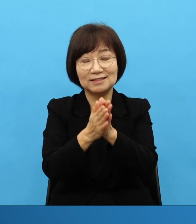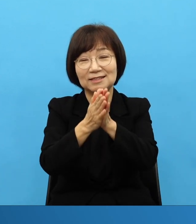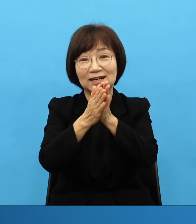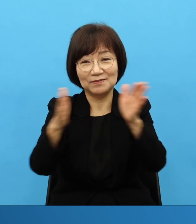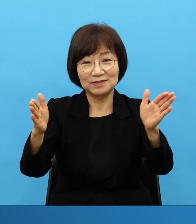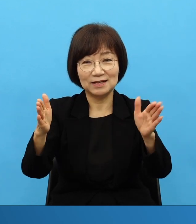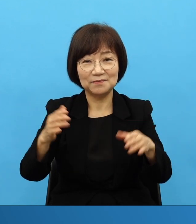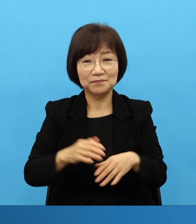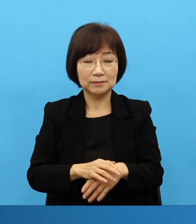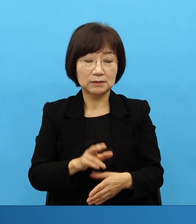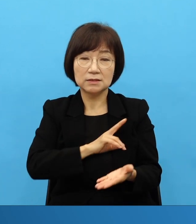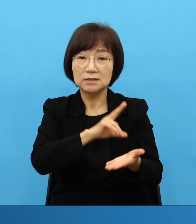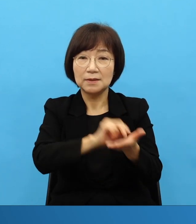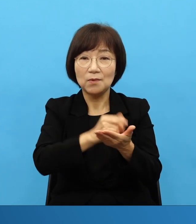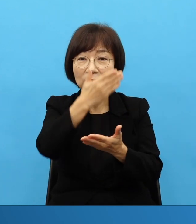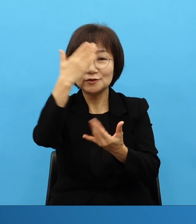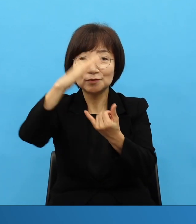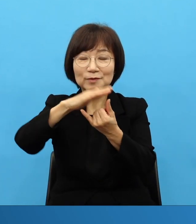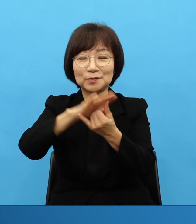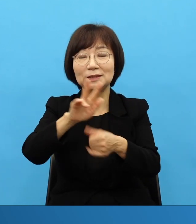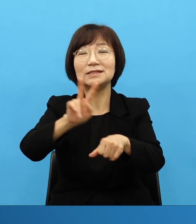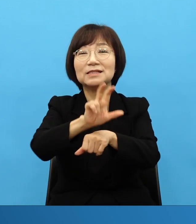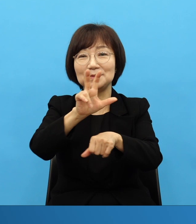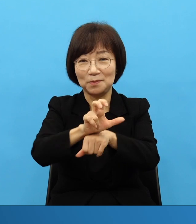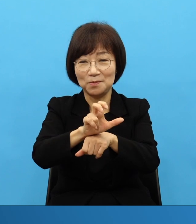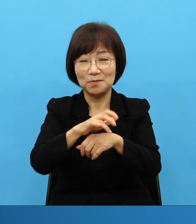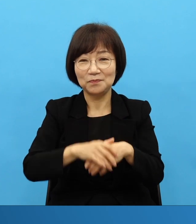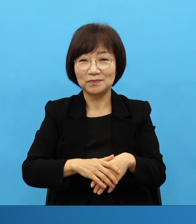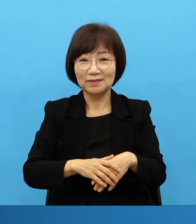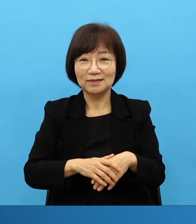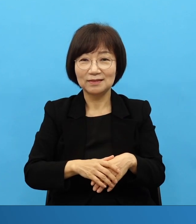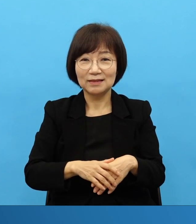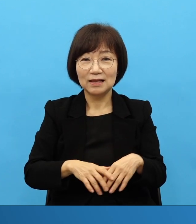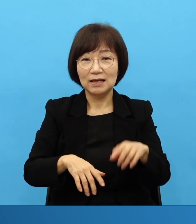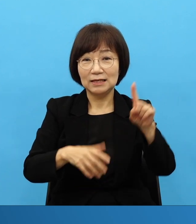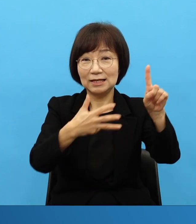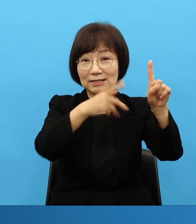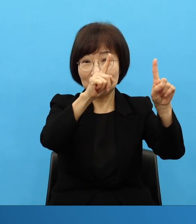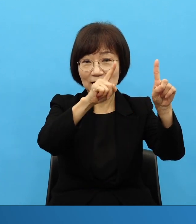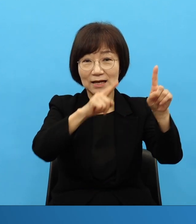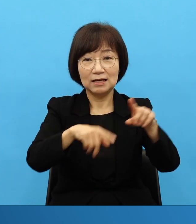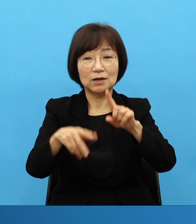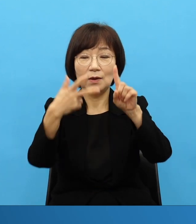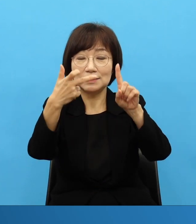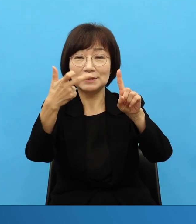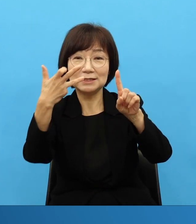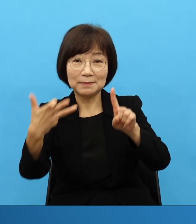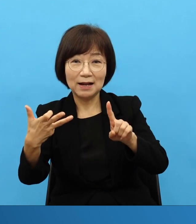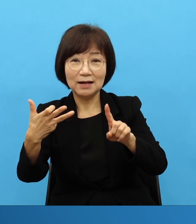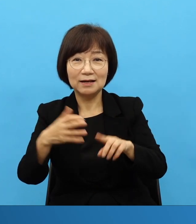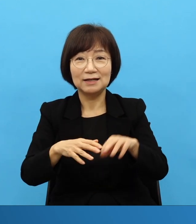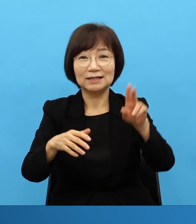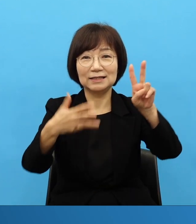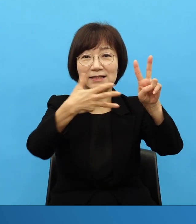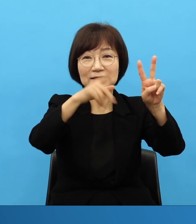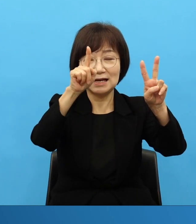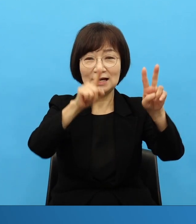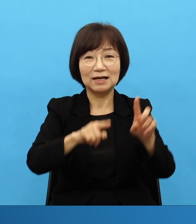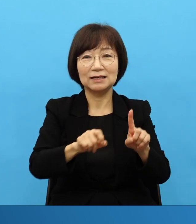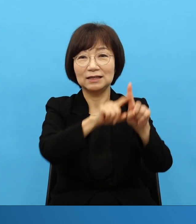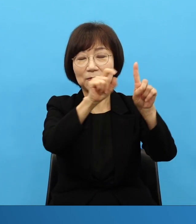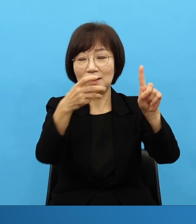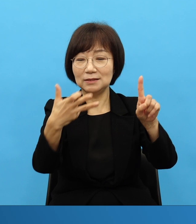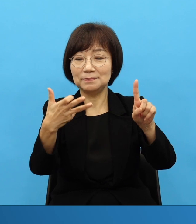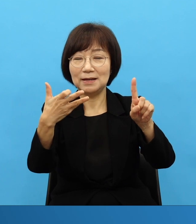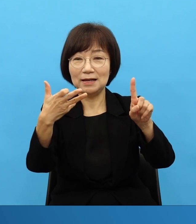25시란 주제로 열리는 이번 수련회는 1차는 17일부터 이틀간, 2차는 18일부터 이틀간 각각 진행됩니다.